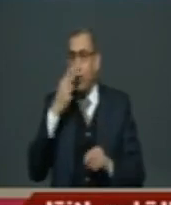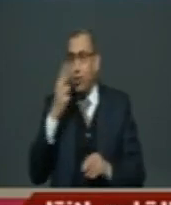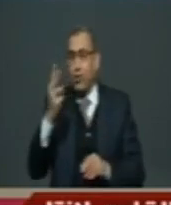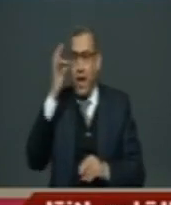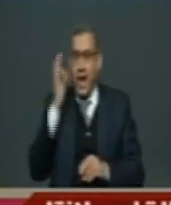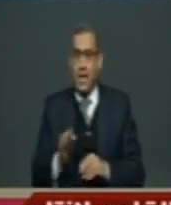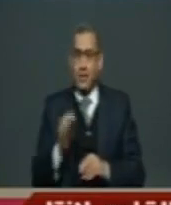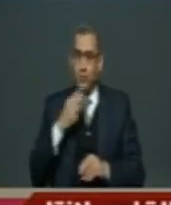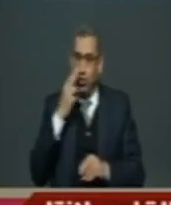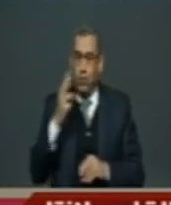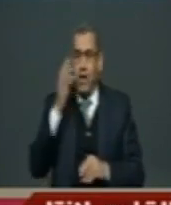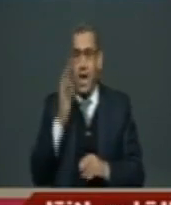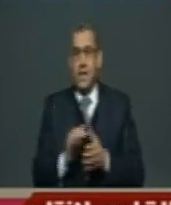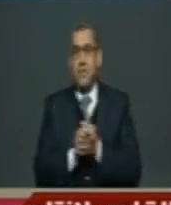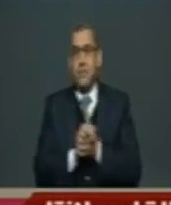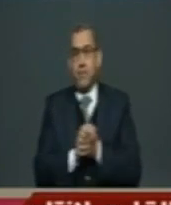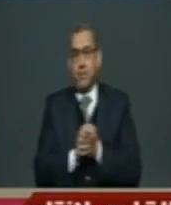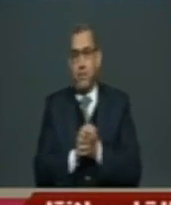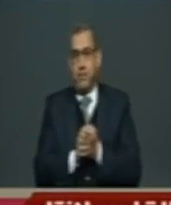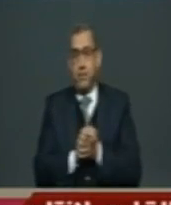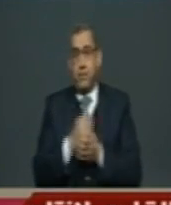حال. فاحنا ماشيين في ده